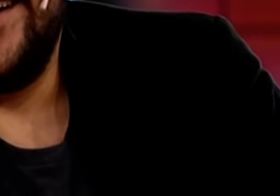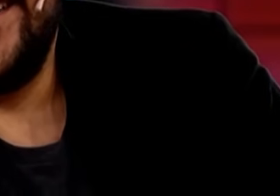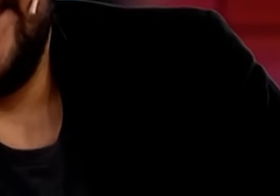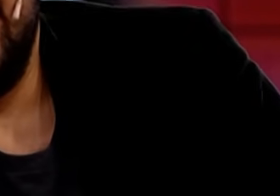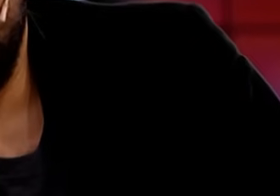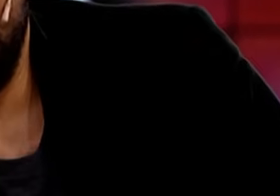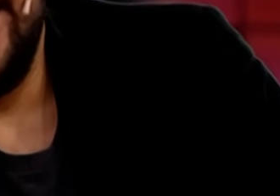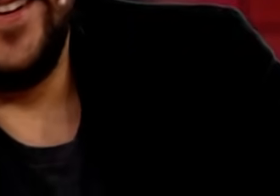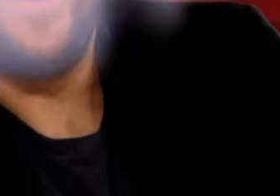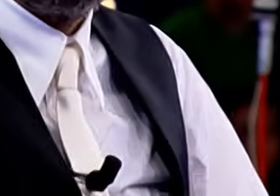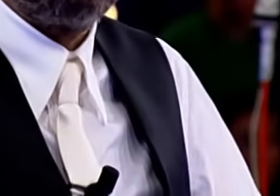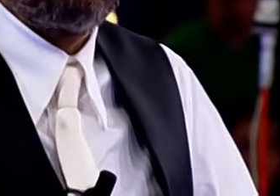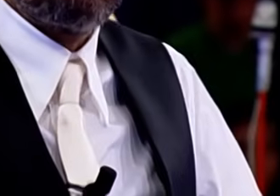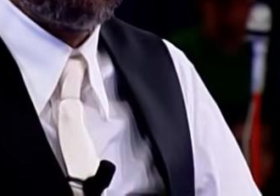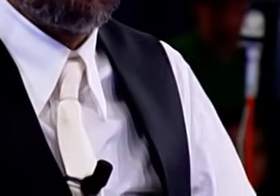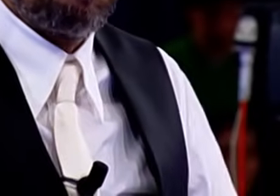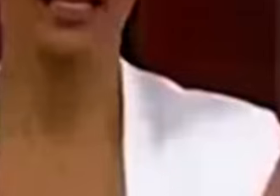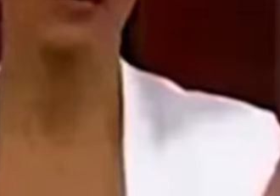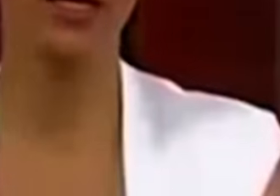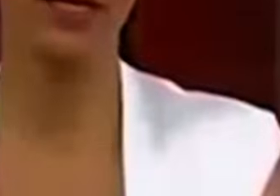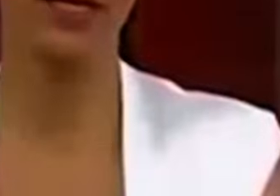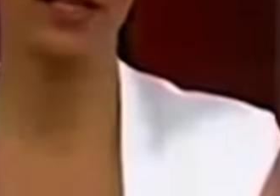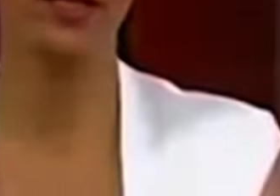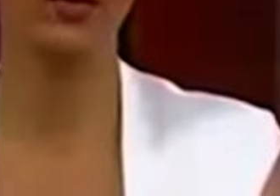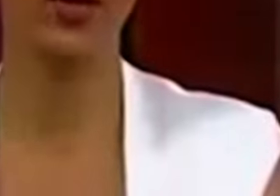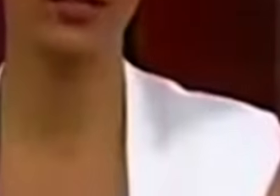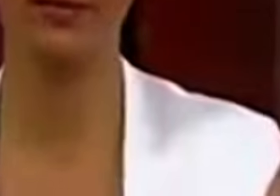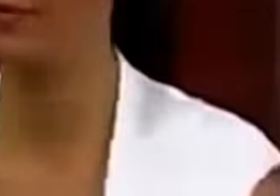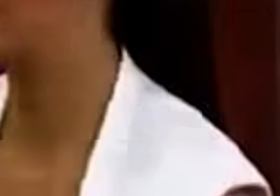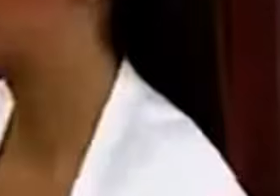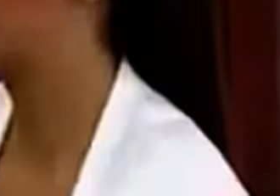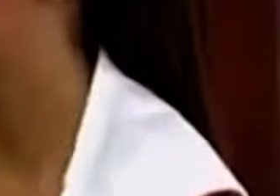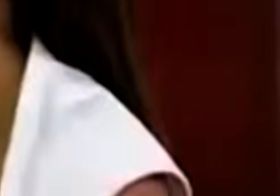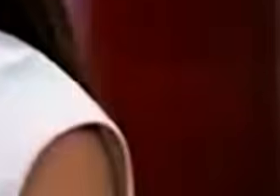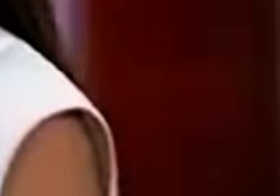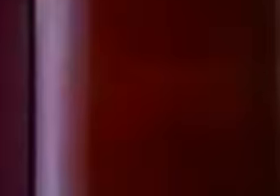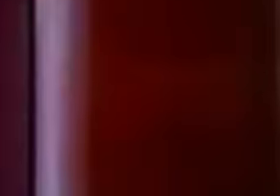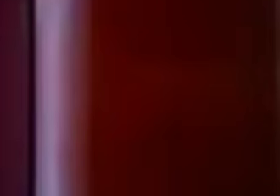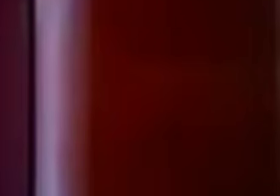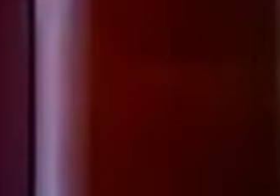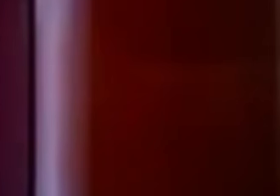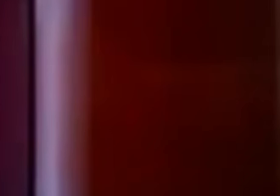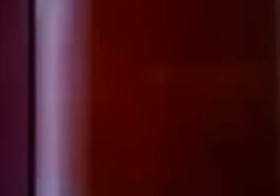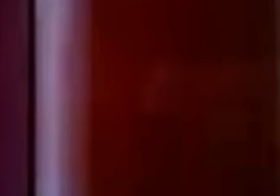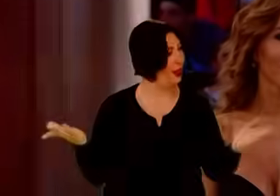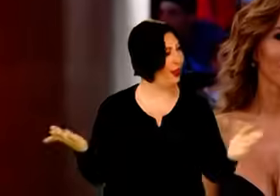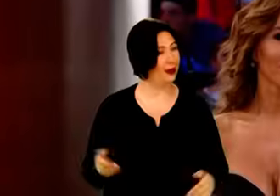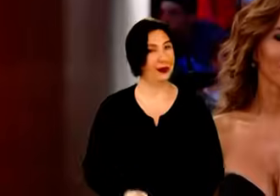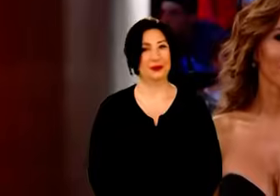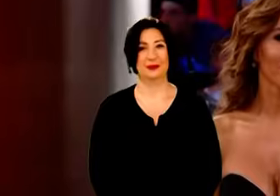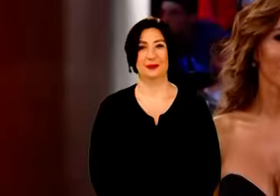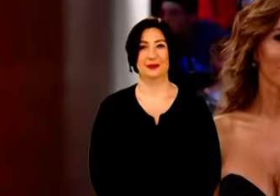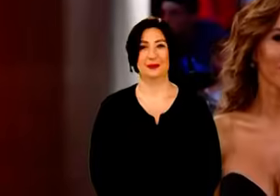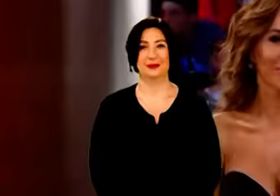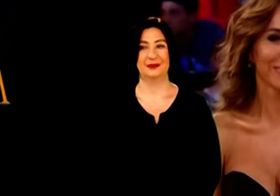Canım. Devam. NTV Mobil haberi izlediniz. İyi günler. Bu ne ya?